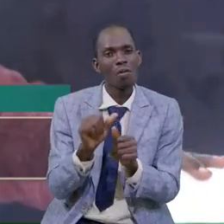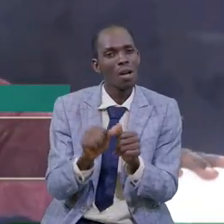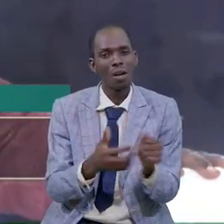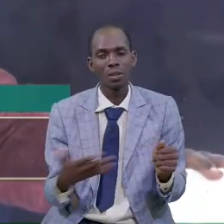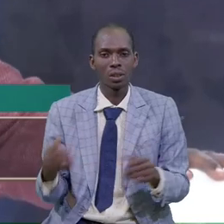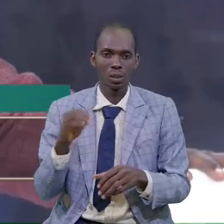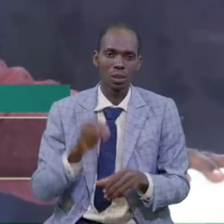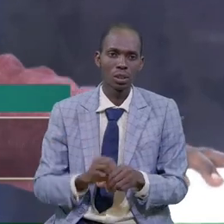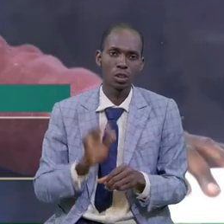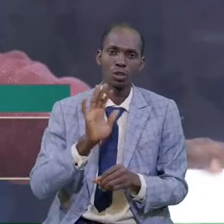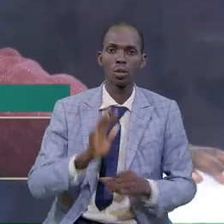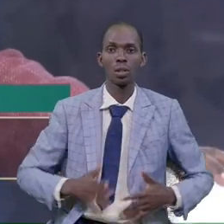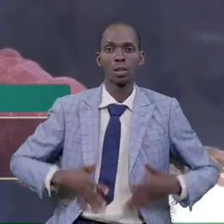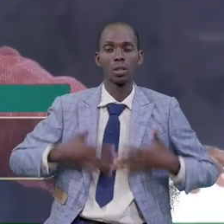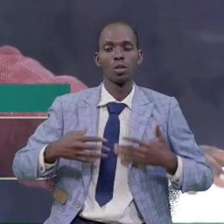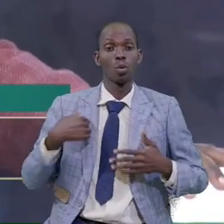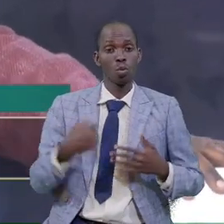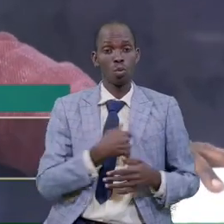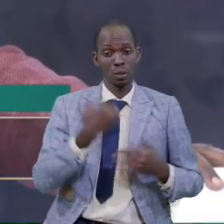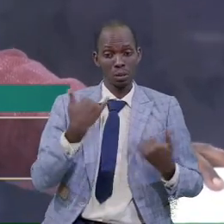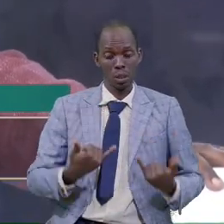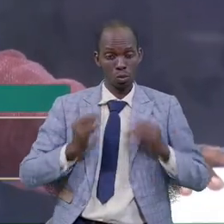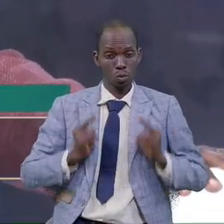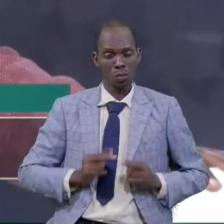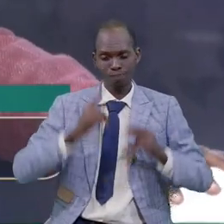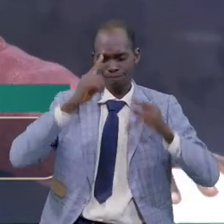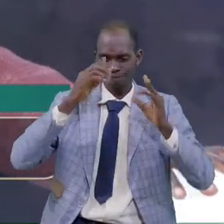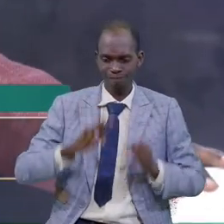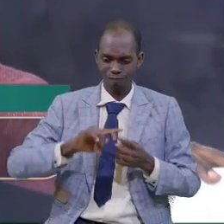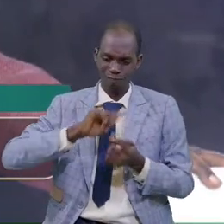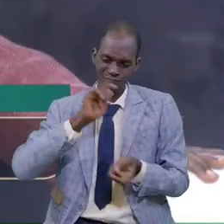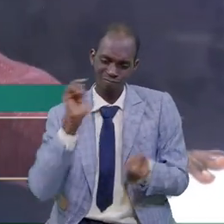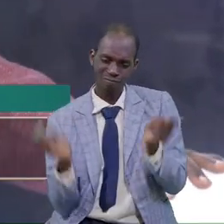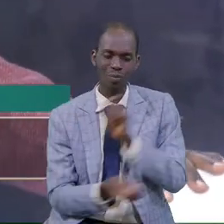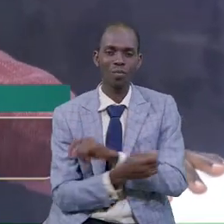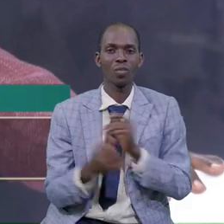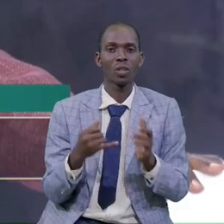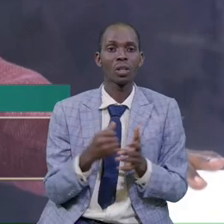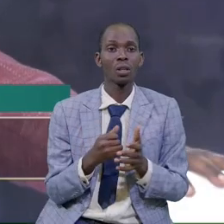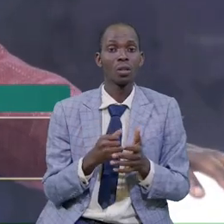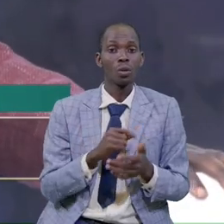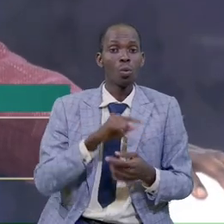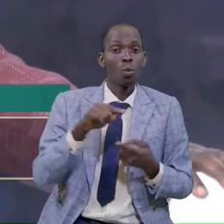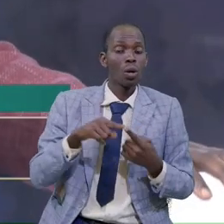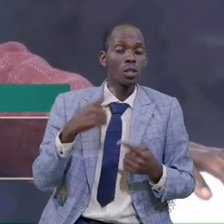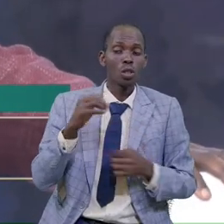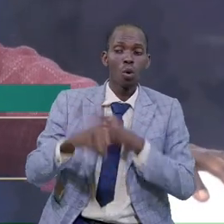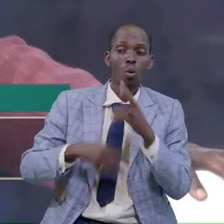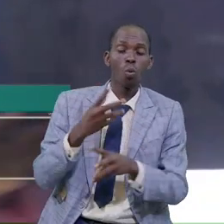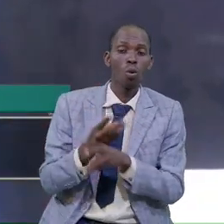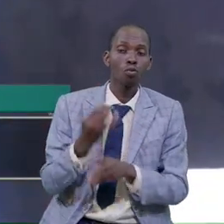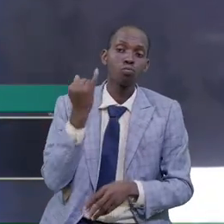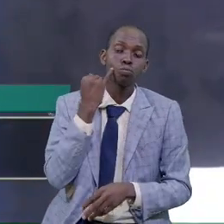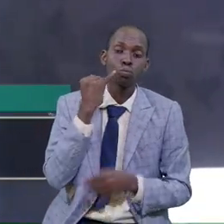ta vie. Mais tout est renversé maintenant. Au lieu que le monde se prenne soin de nous, au lieu que